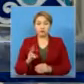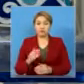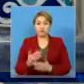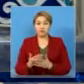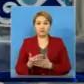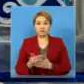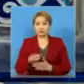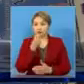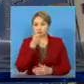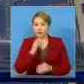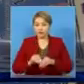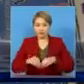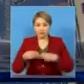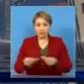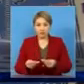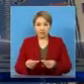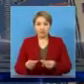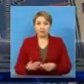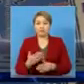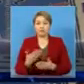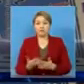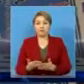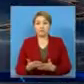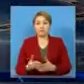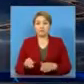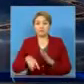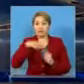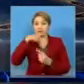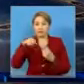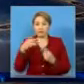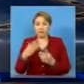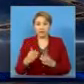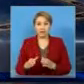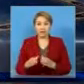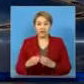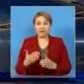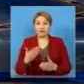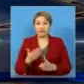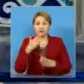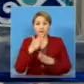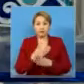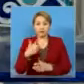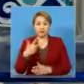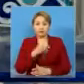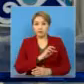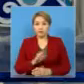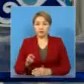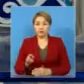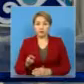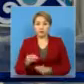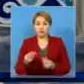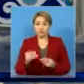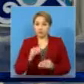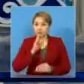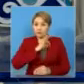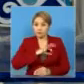жуық азық-түлік таратылды. Оған жергілікті кәсіпкерлер жамағаттың демеушілігімен 3 миллионнан астам қаржы